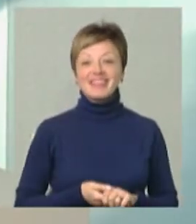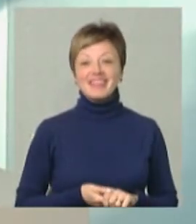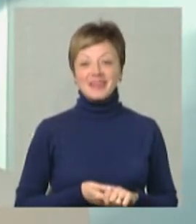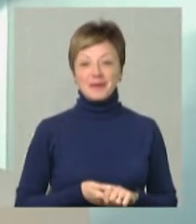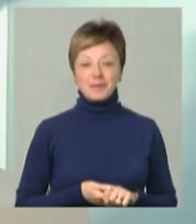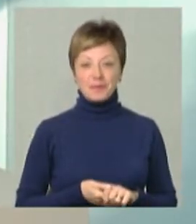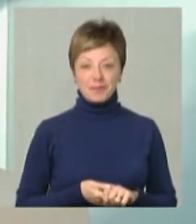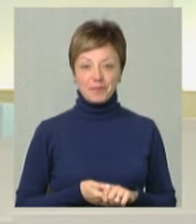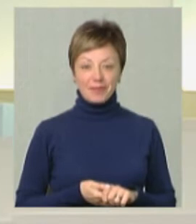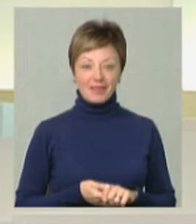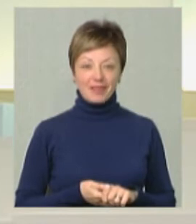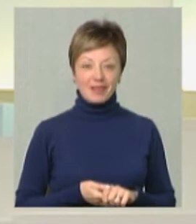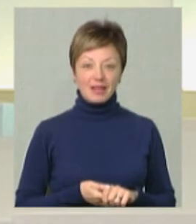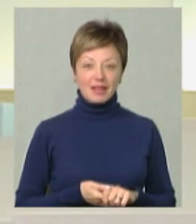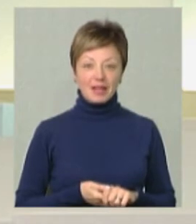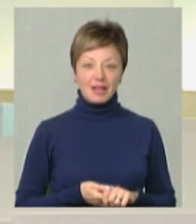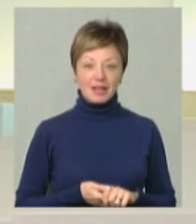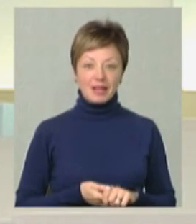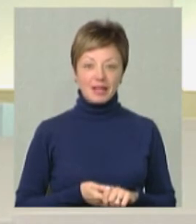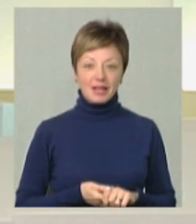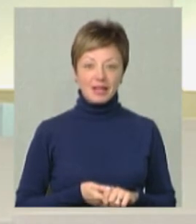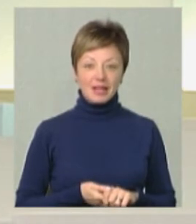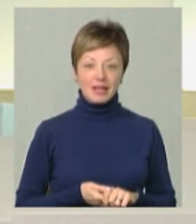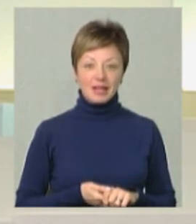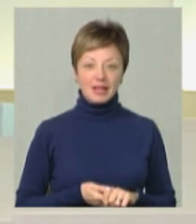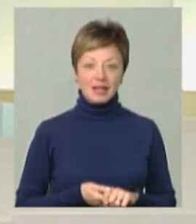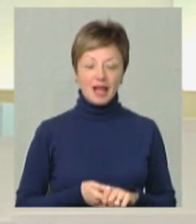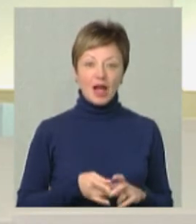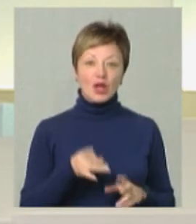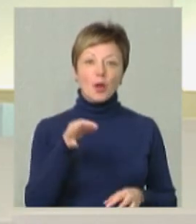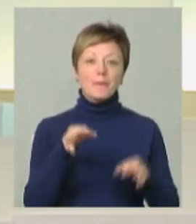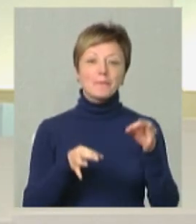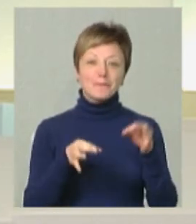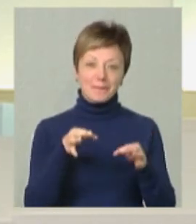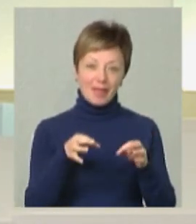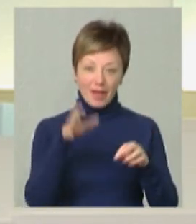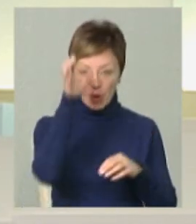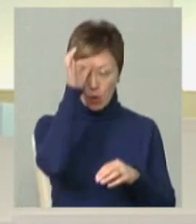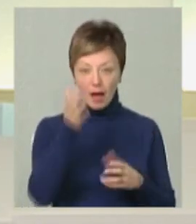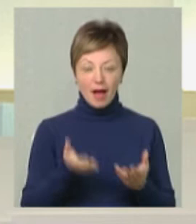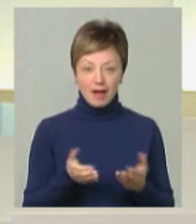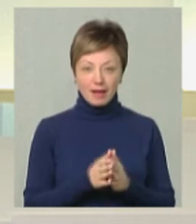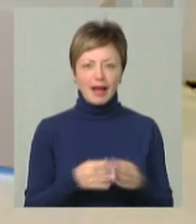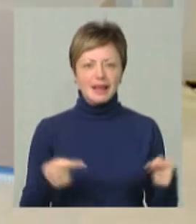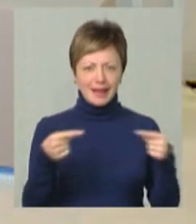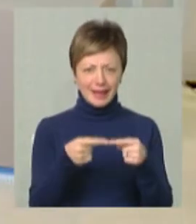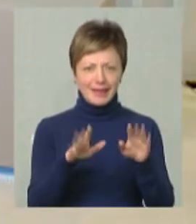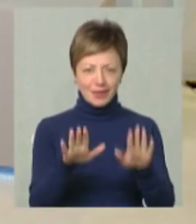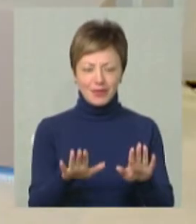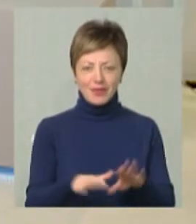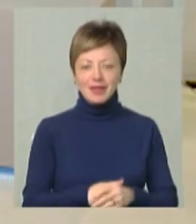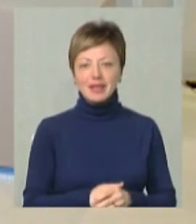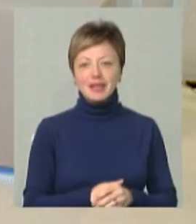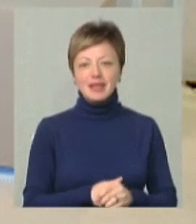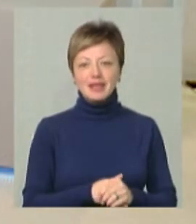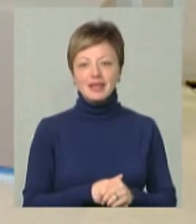І такої висновку. Ну, не висновку, то є ботаніка, то є дендрологія. Всі мигдалі. Ідентифікували. Так,